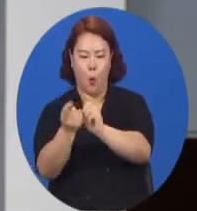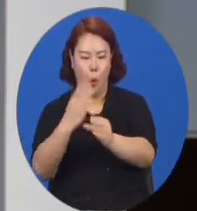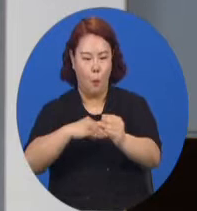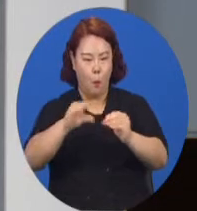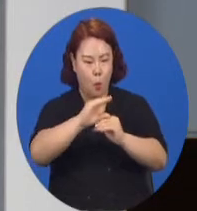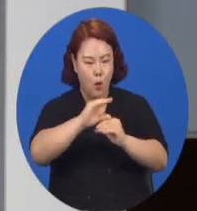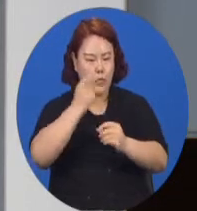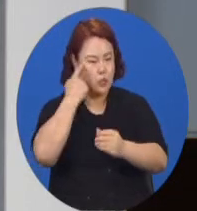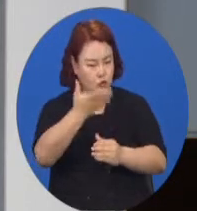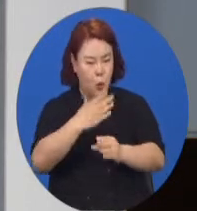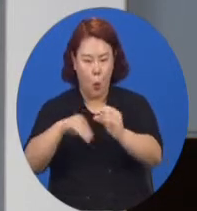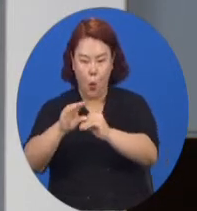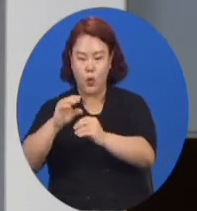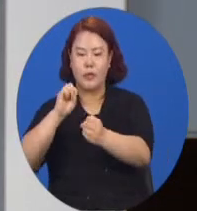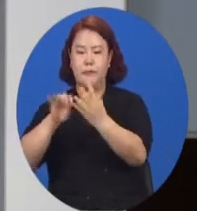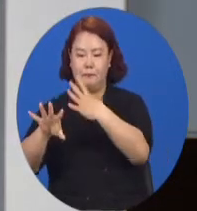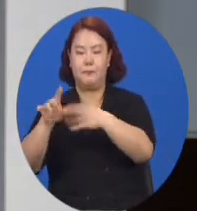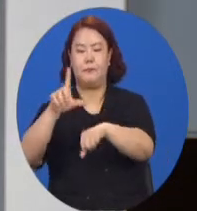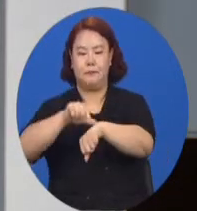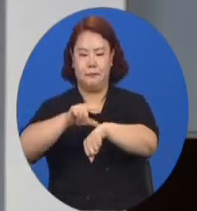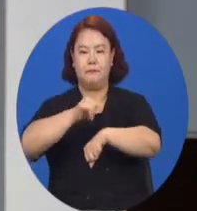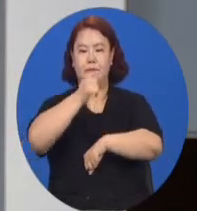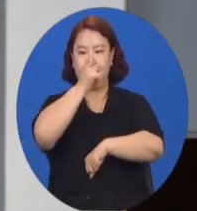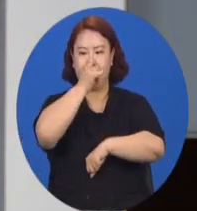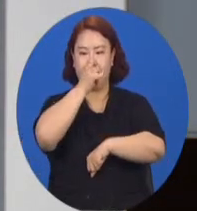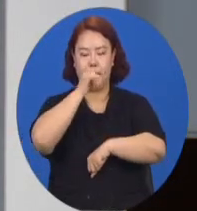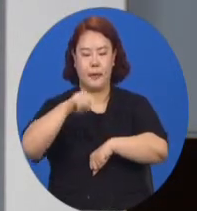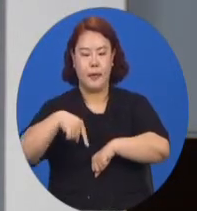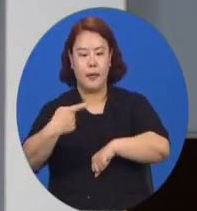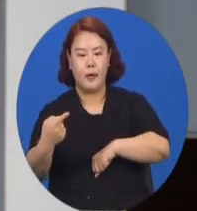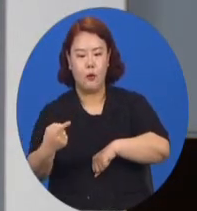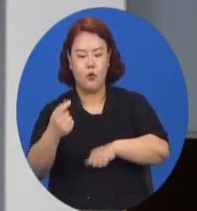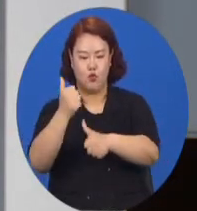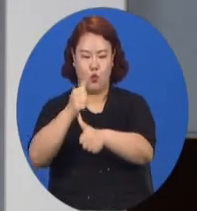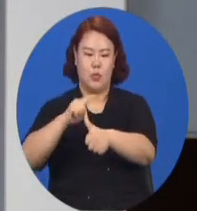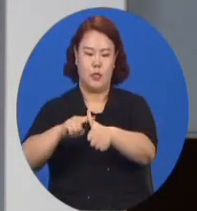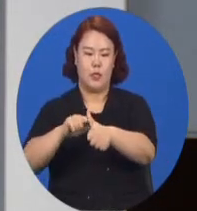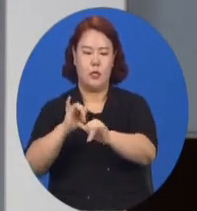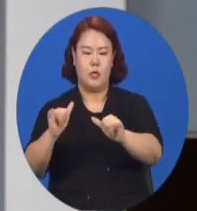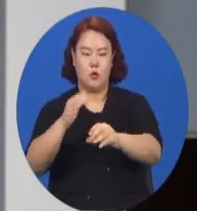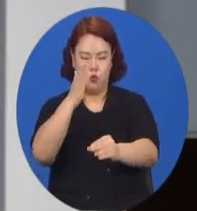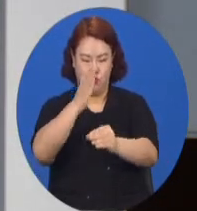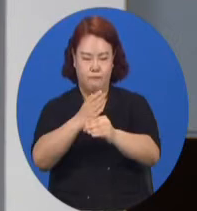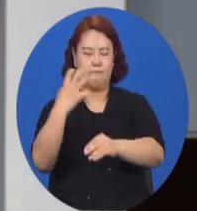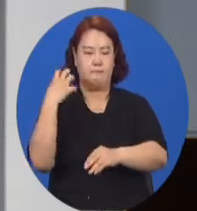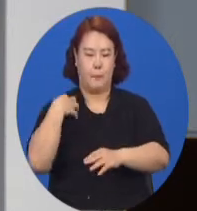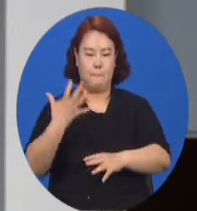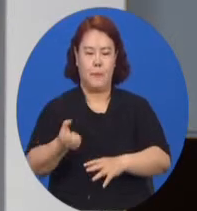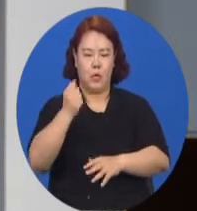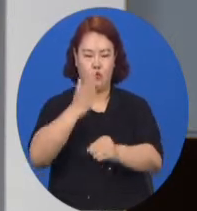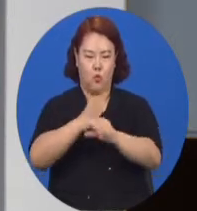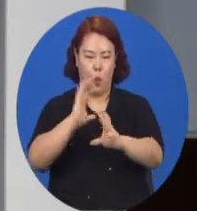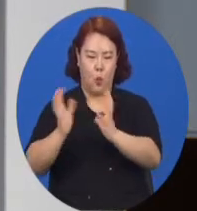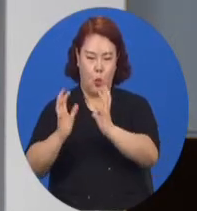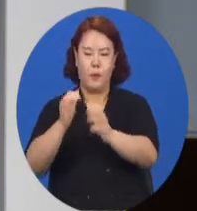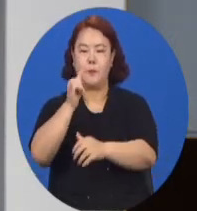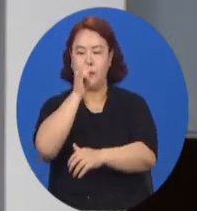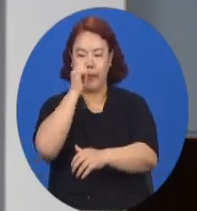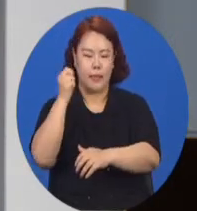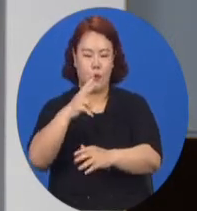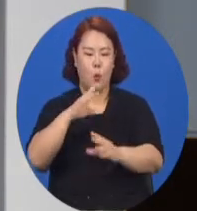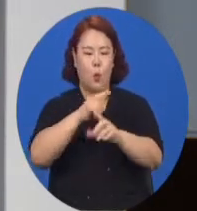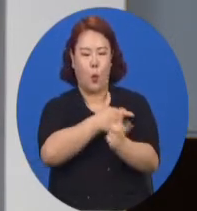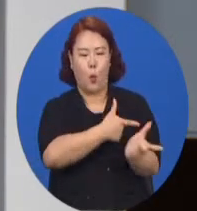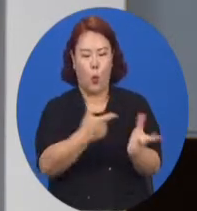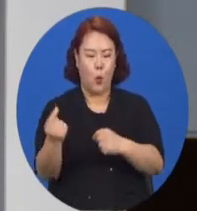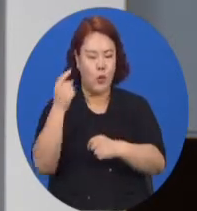보충 질문하고 보충 답변하는 시간을 갖겠고요. 이어서 각 후보자들께서 한 번씩 주도권을 가지고 토론하는 주도권 토론, 그리고 다시 공통